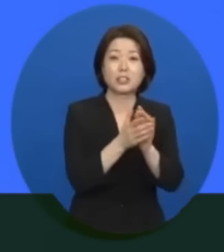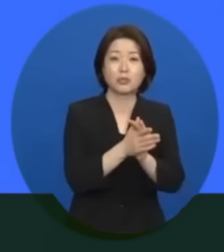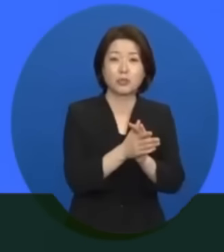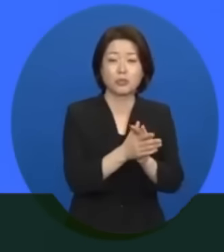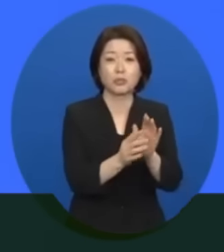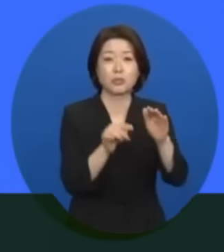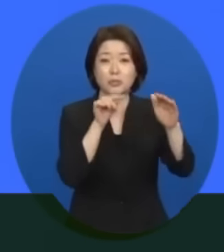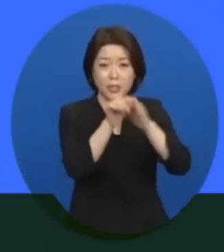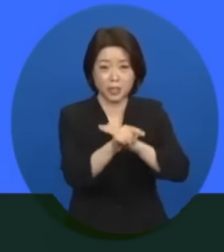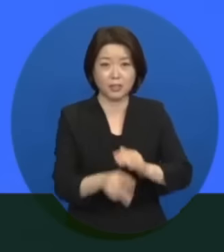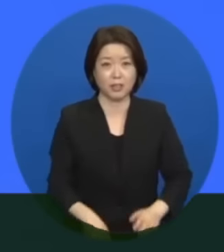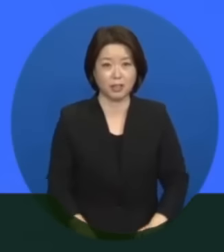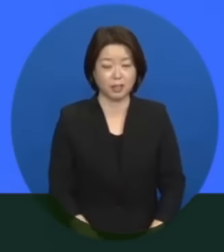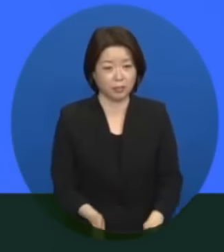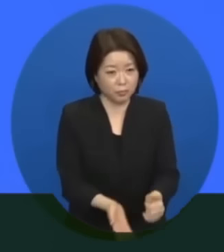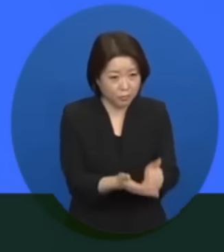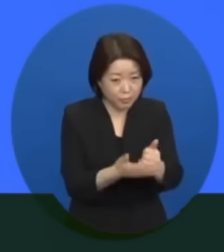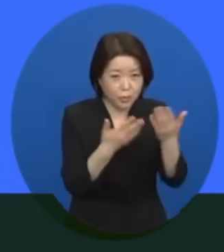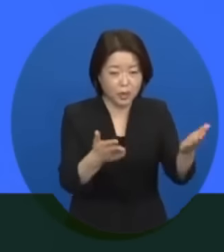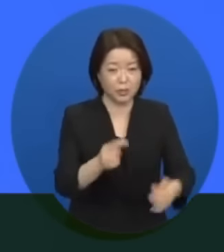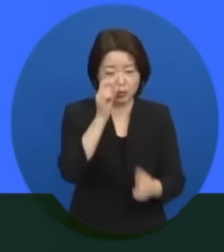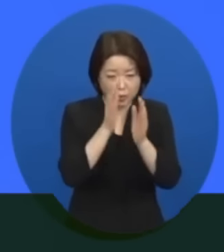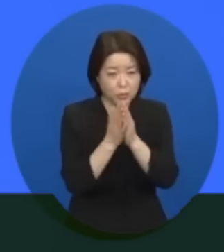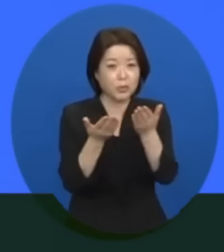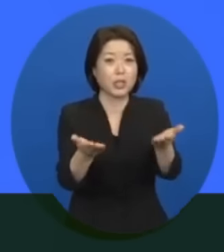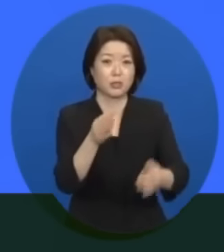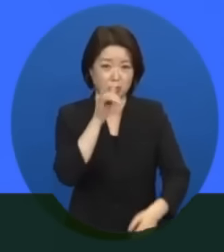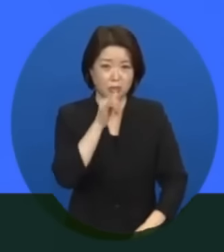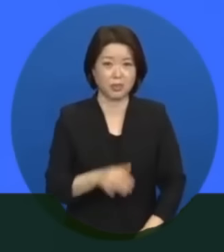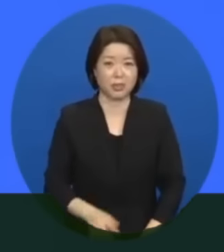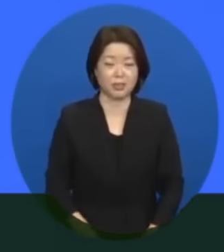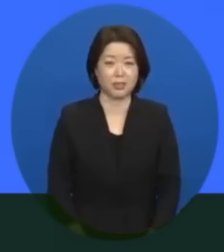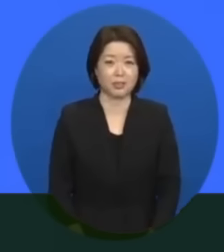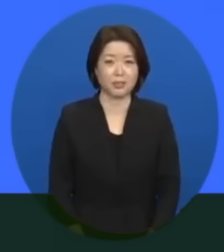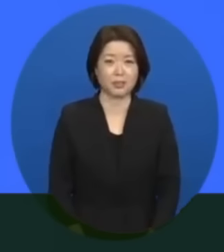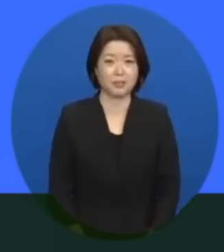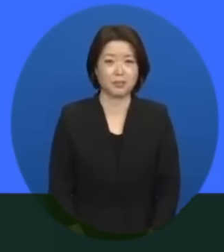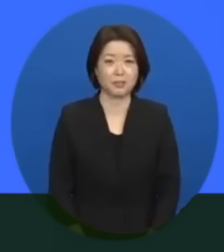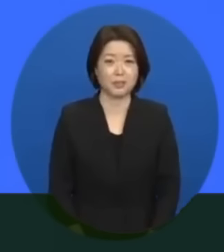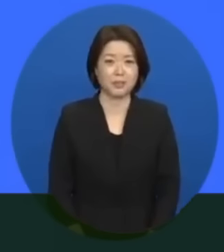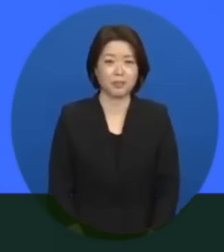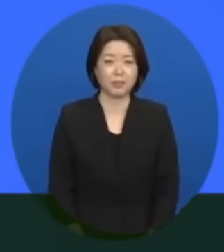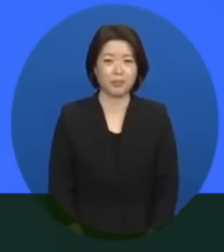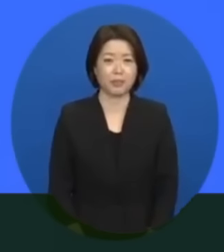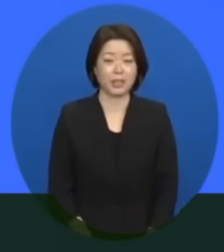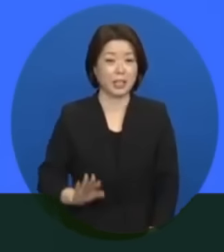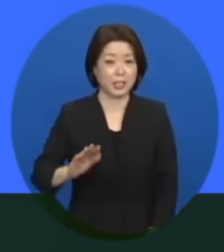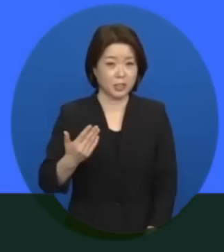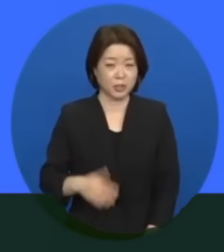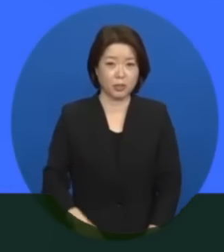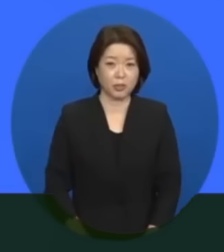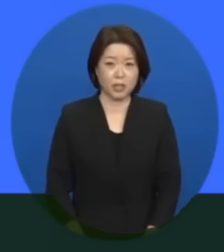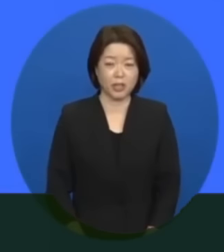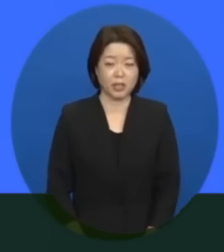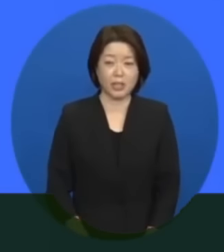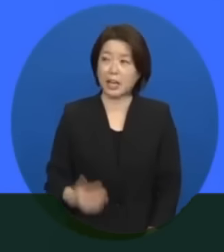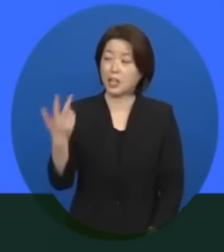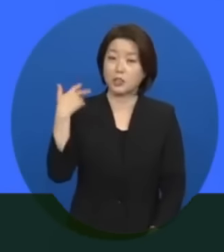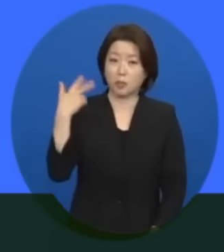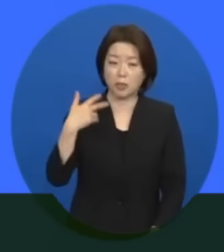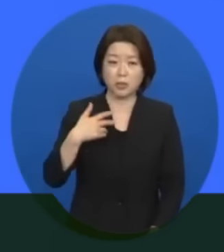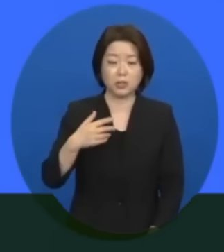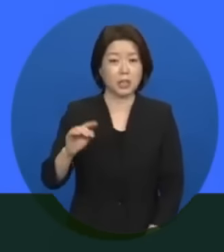찾아가서 료하고 기도하고 있습니다은 왜 다윗과 설교 말씀에서